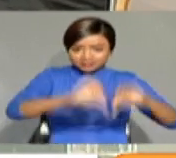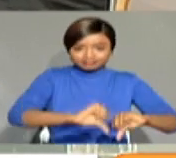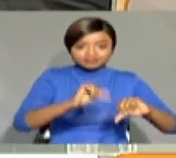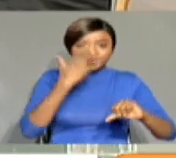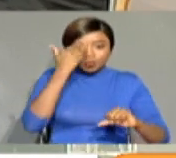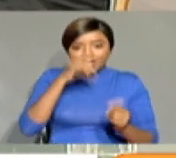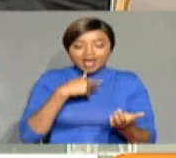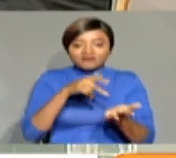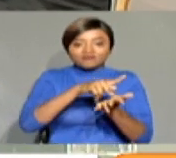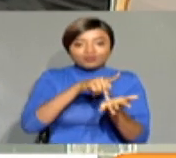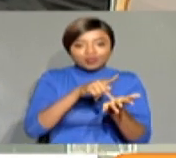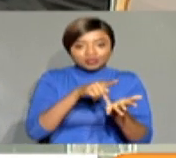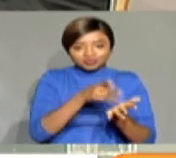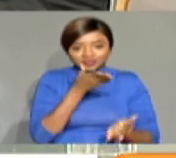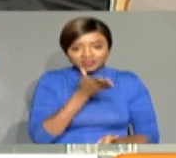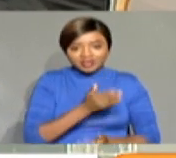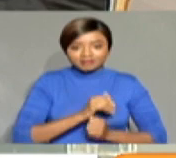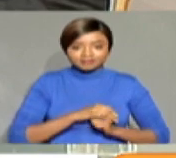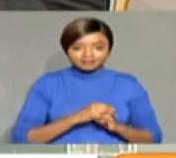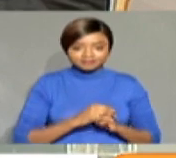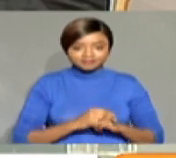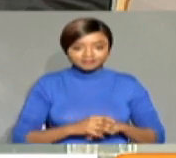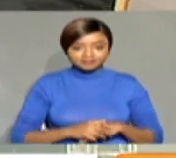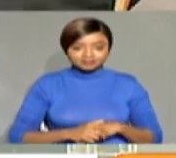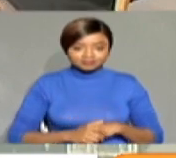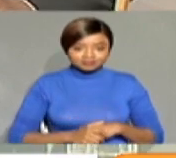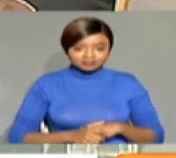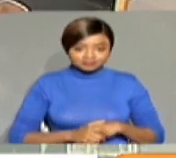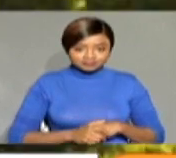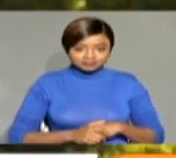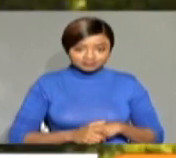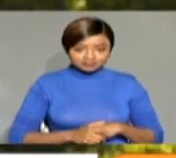aina ya kuvu, yaani aflatoxin.